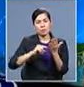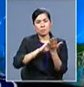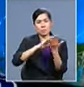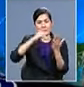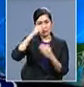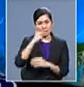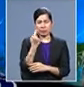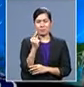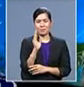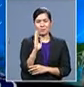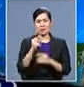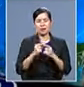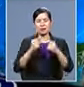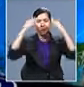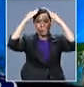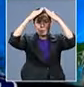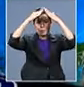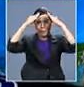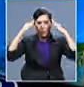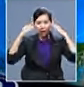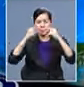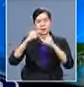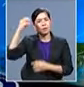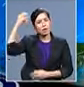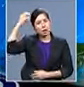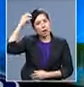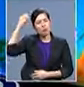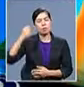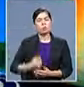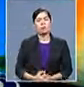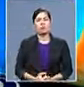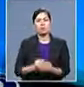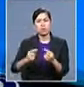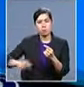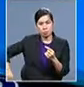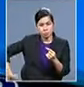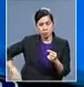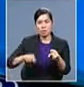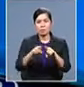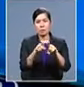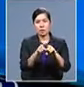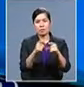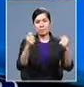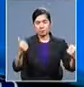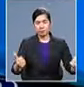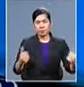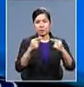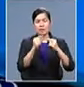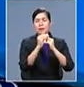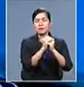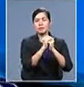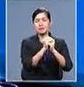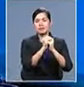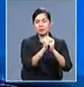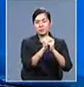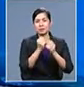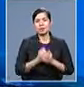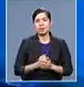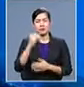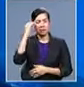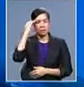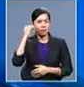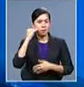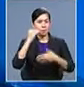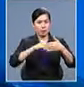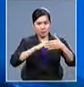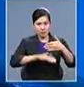วียดนามลาวกัมพูชาก็เกิดเช่นเดียวกันนะครับลักษณะนี้ทำให้เอเชียตะวันออกตอนบนนั้นกรุงปักกิ่งของจีนกรุงโซลเกาหลีใต้